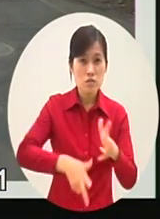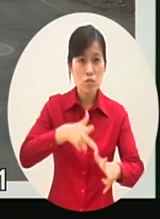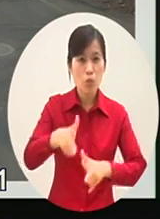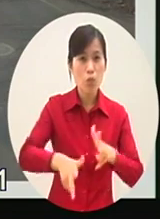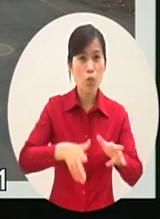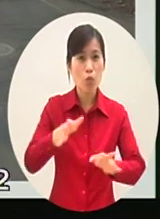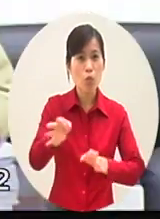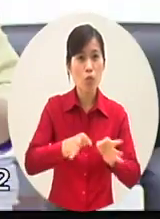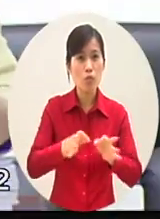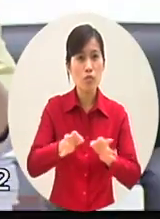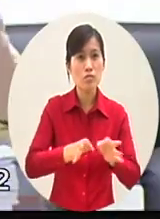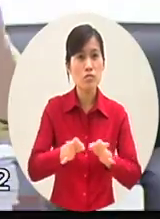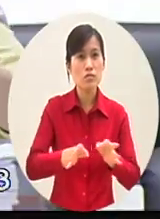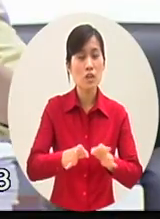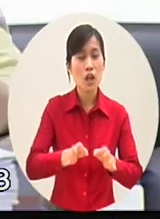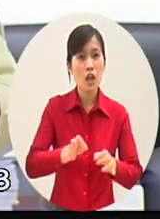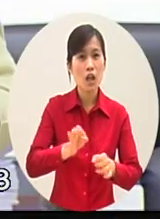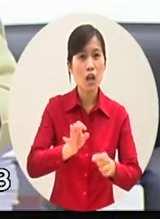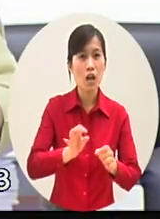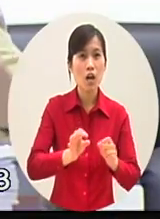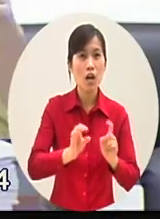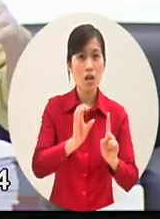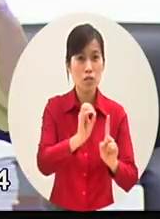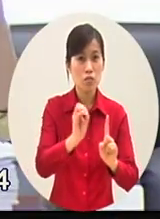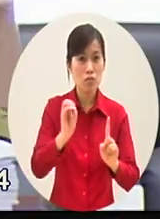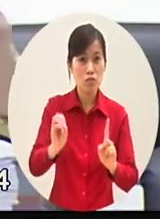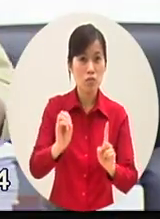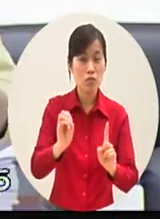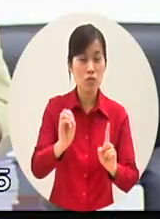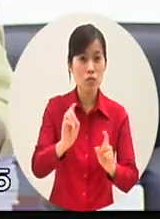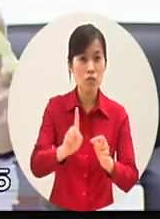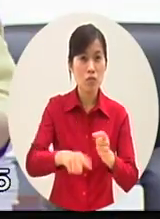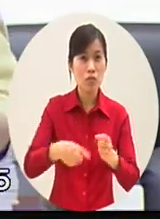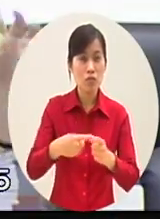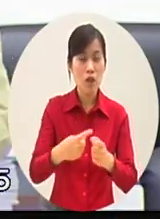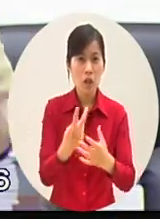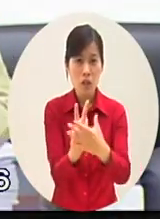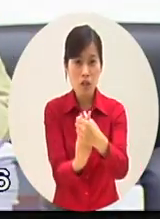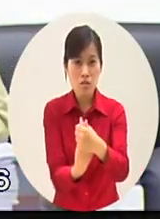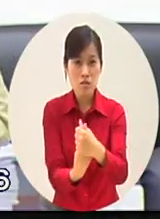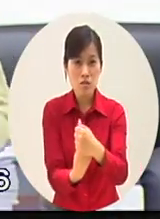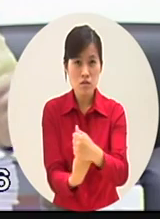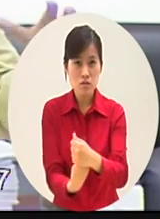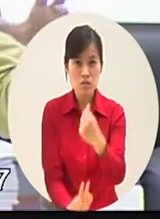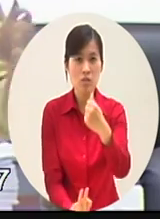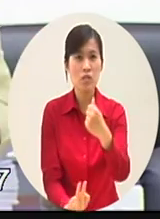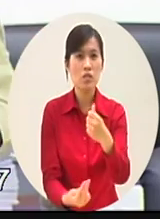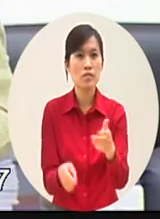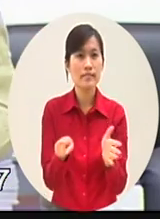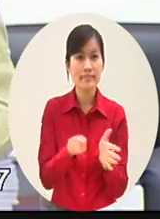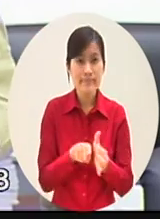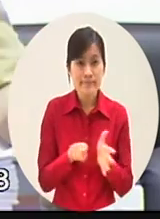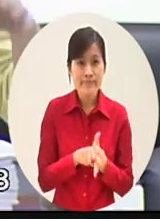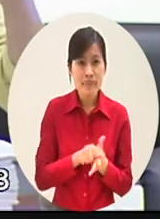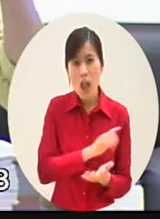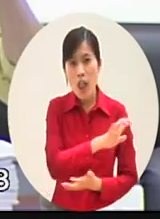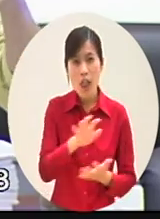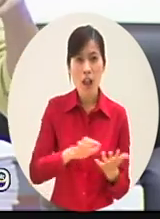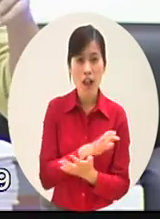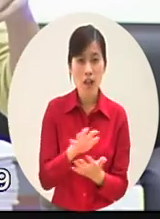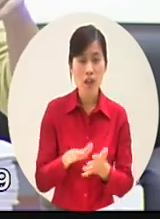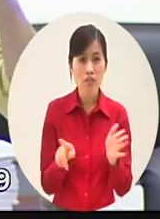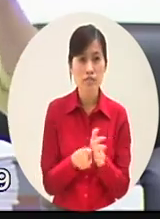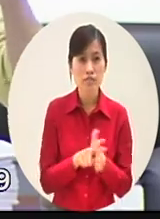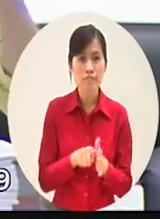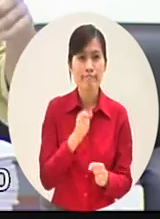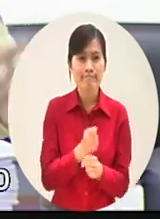跨龙100年的时候县市刚合并，那时候大家都很没用很乱的时候他做